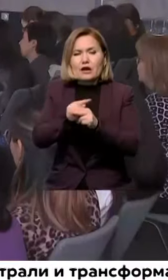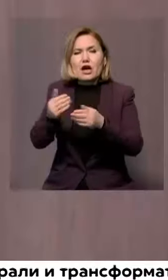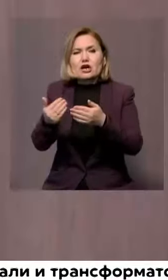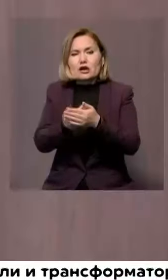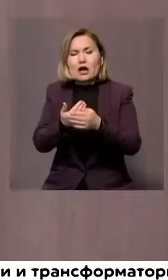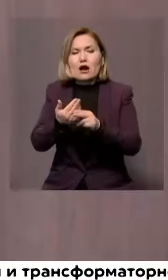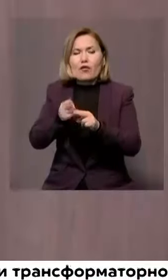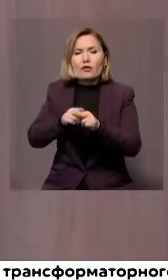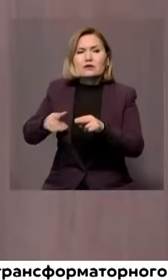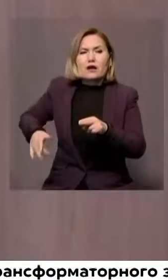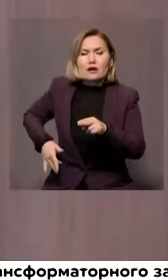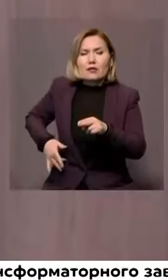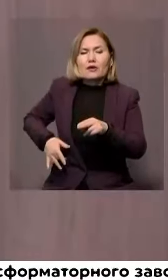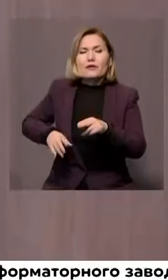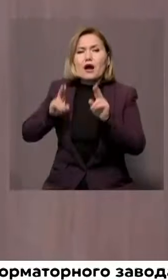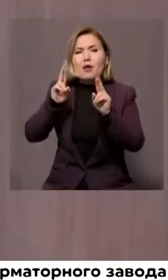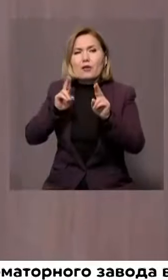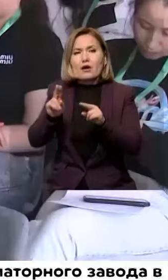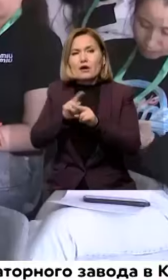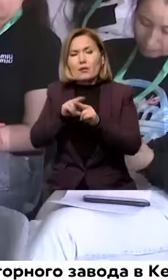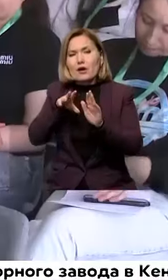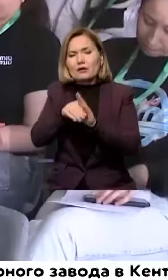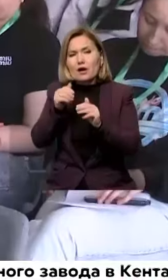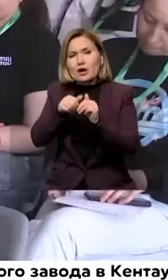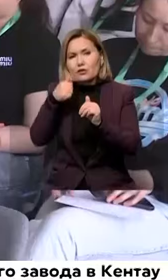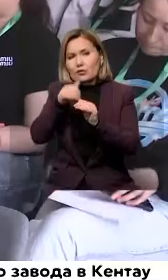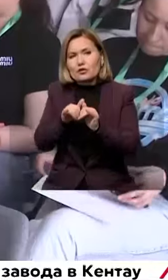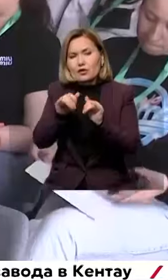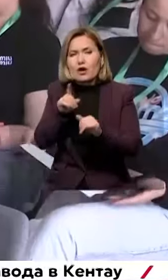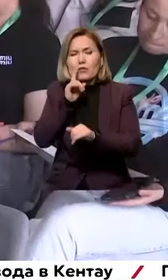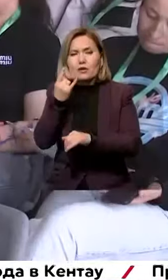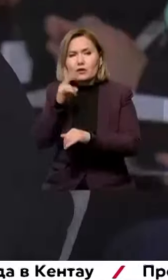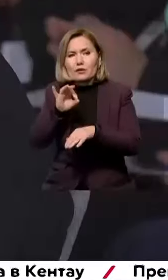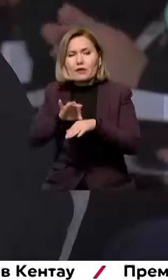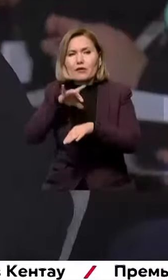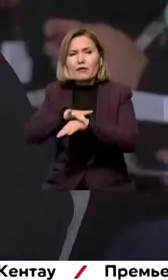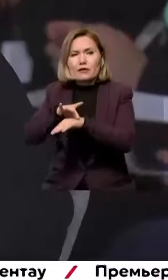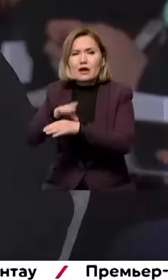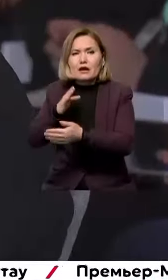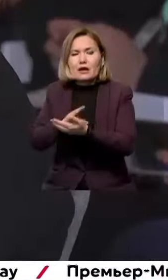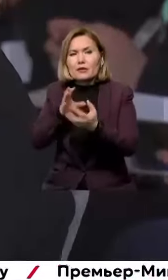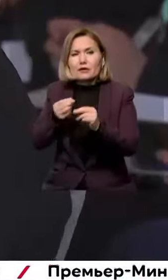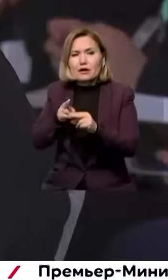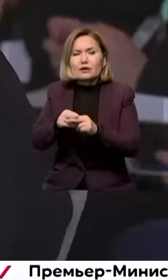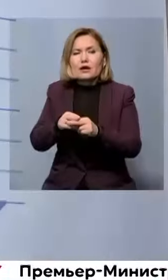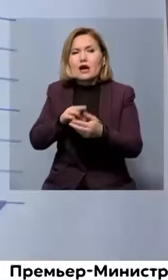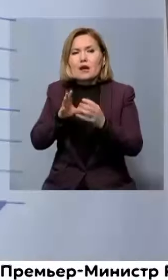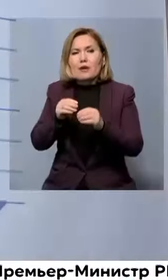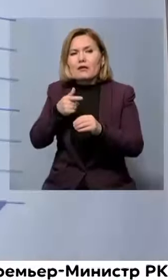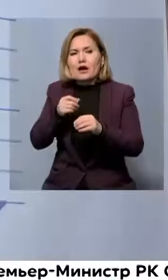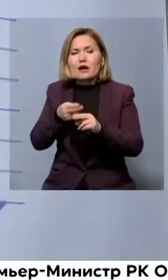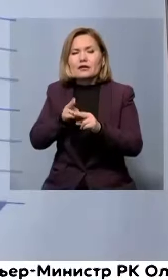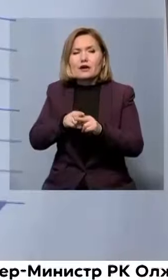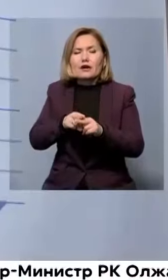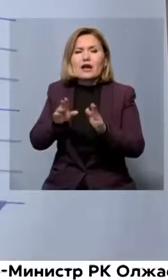жаңа әдістерімен бөлісті. Мамандардың айтуынша, ауру жылдан жылға жасарып барады. Бұған бірқатар факторлар әсер етеді. Соның ішінде